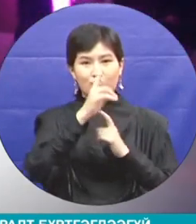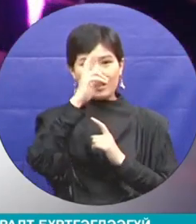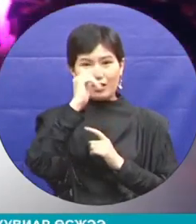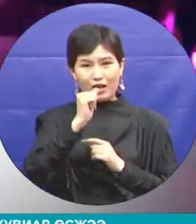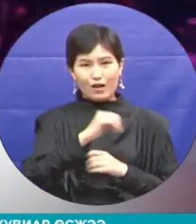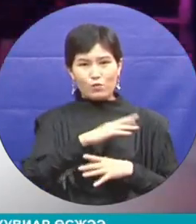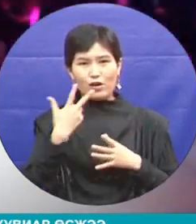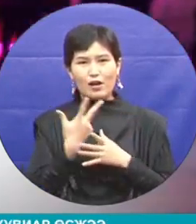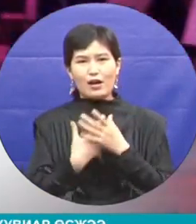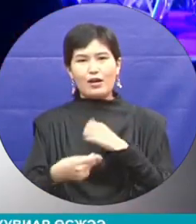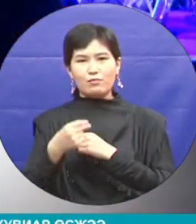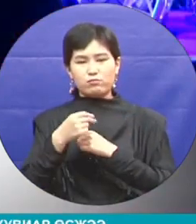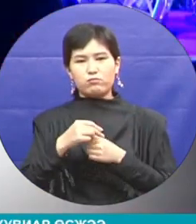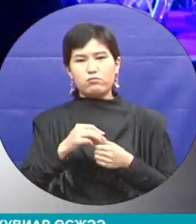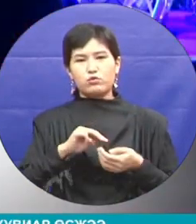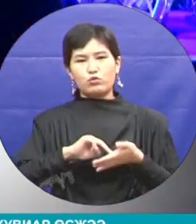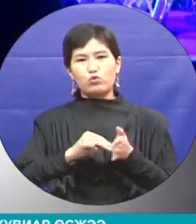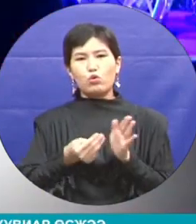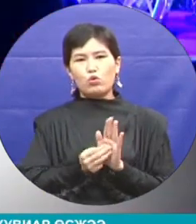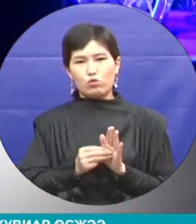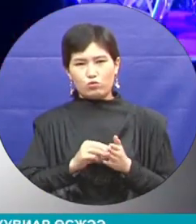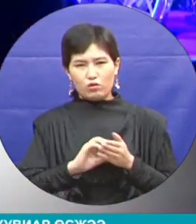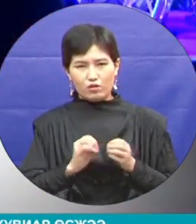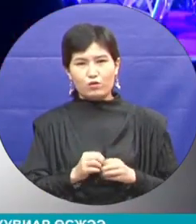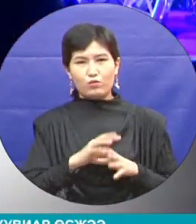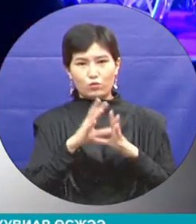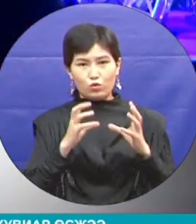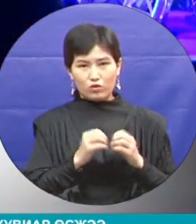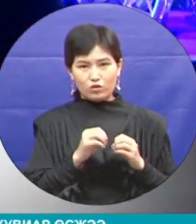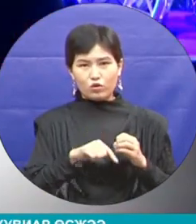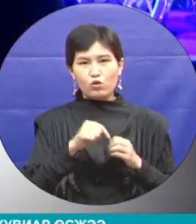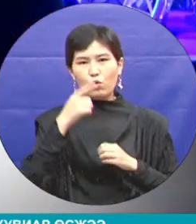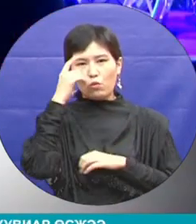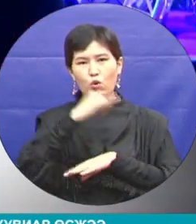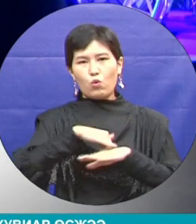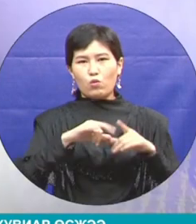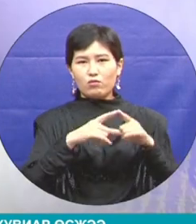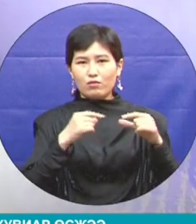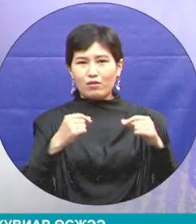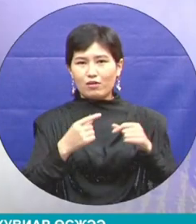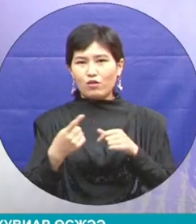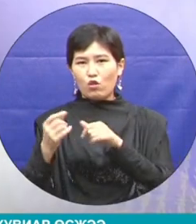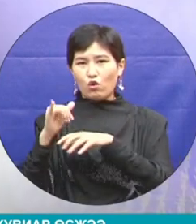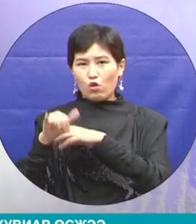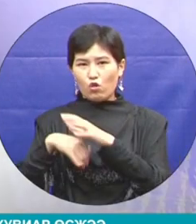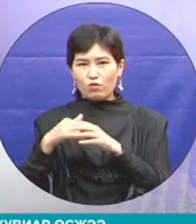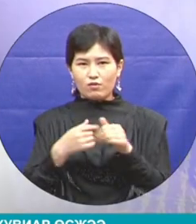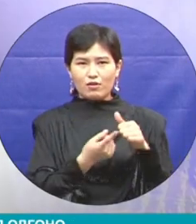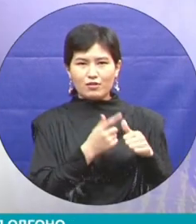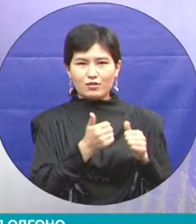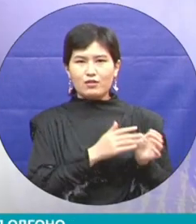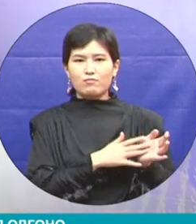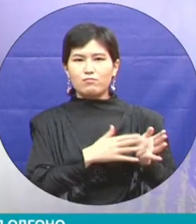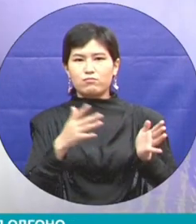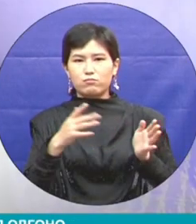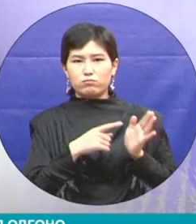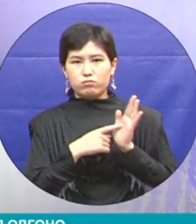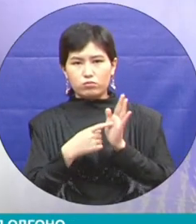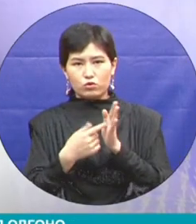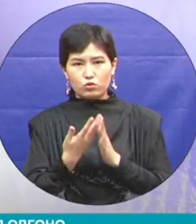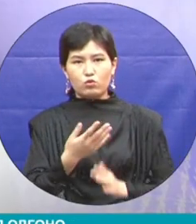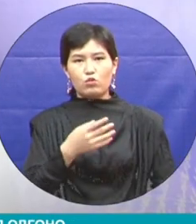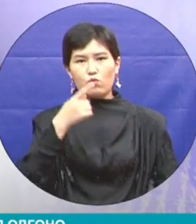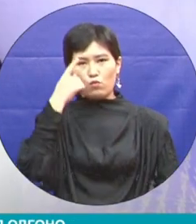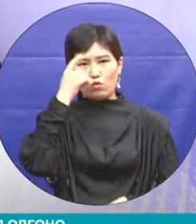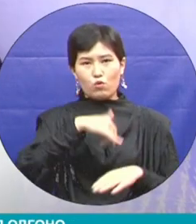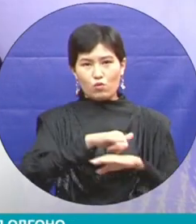төлөвлөгөө боловсруулад энэ төлөвлөгөөнийхөө хүрээнд бол Монгол улсыг олон улсад зуршин таниулах, за цаашлаад одоо энэ аялал жуулчлалыг одоо Монгол